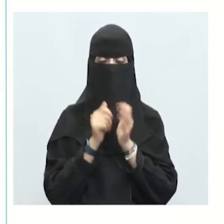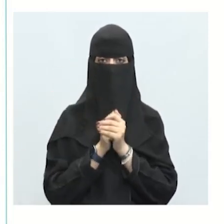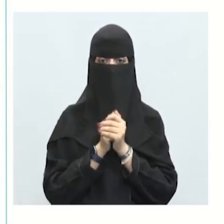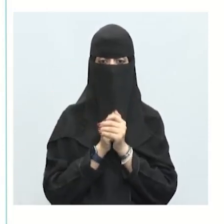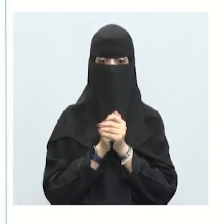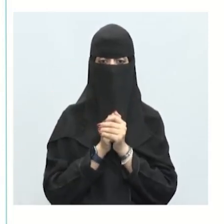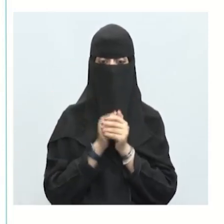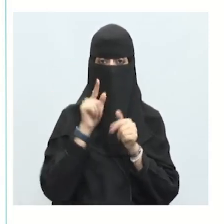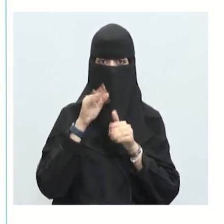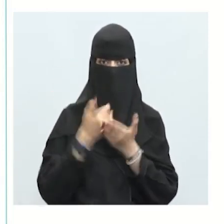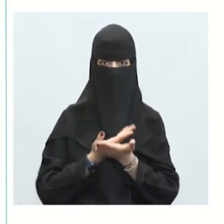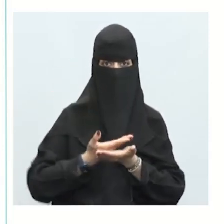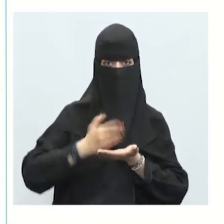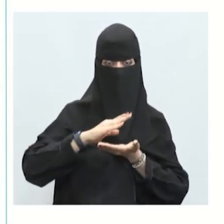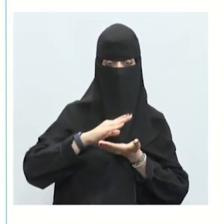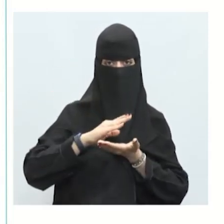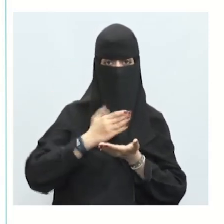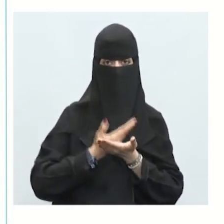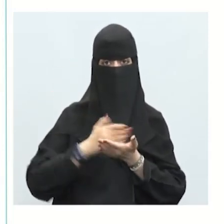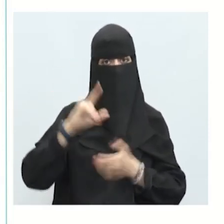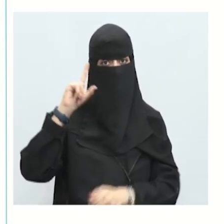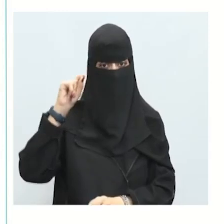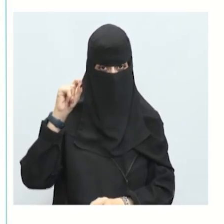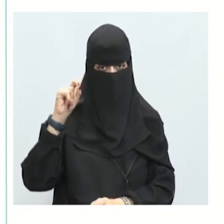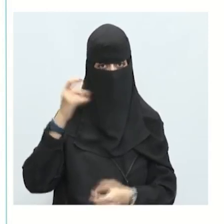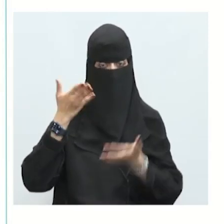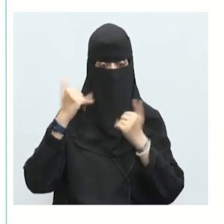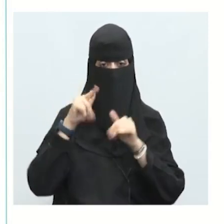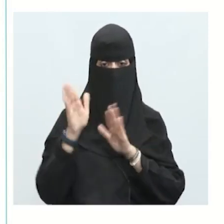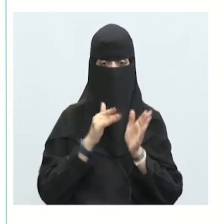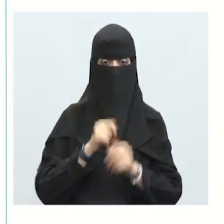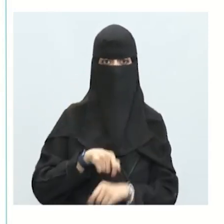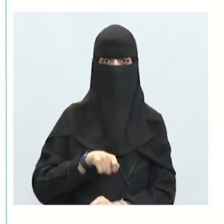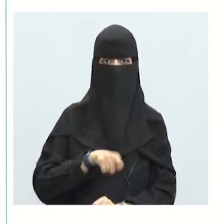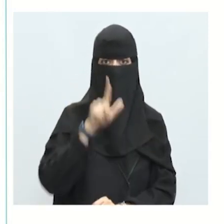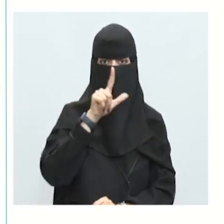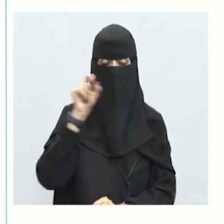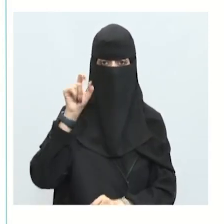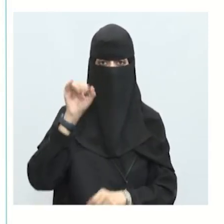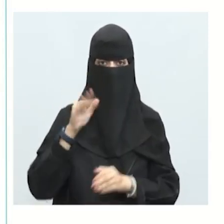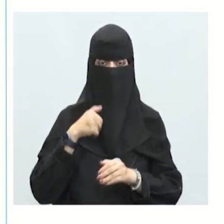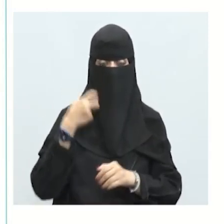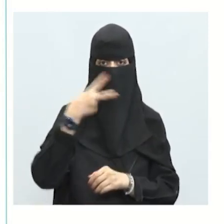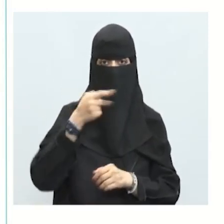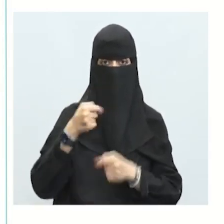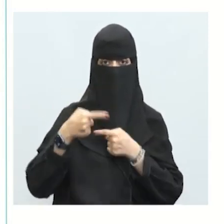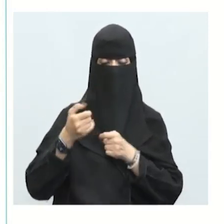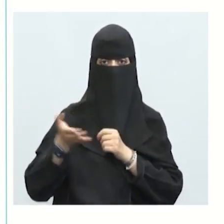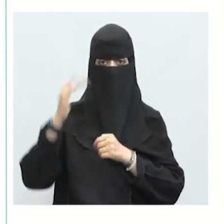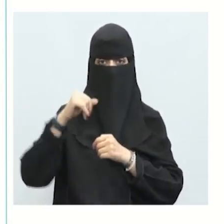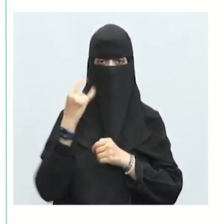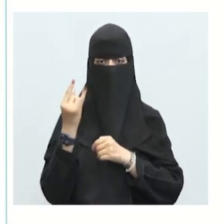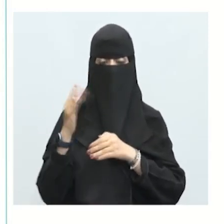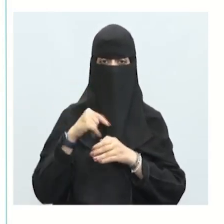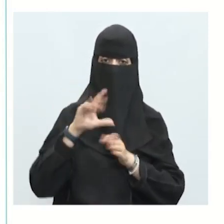15 برنت 10 برنت ممتاز الاف جريد اكبر من او تساوي العش